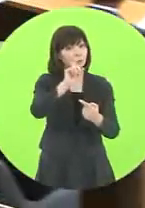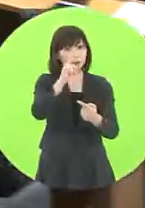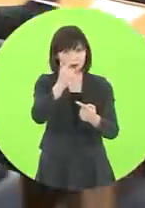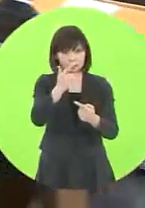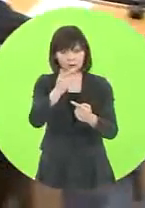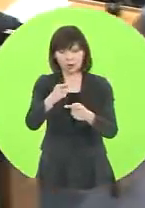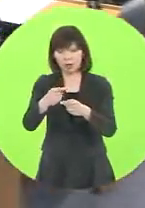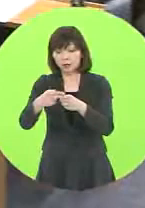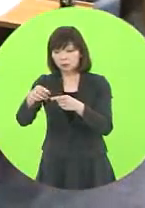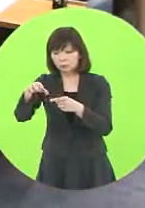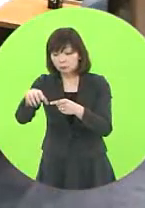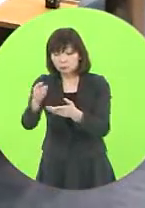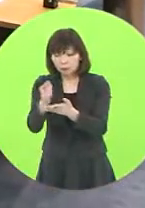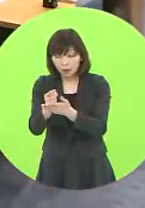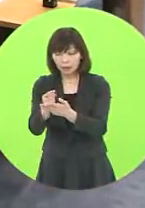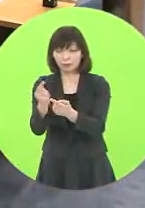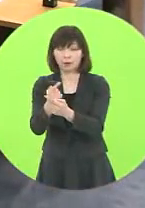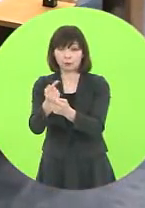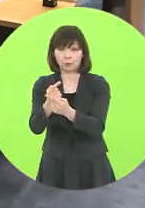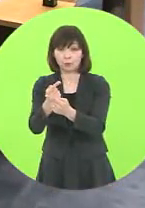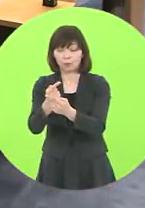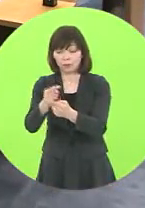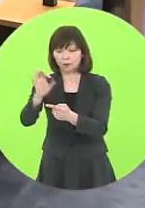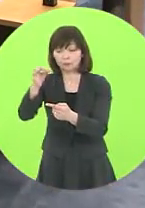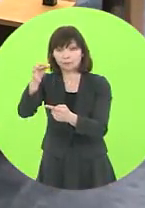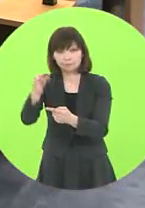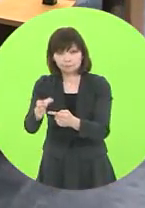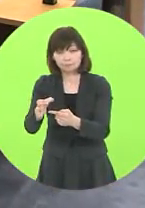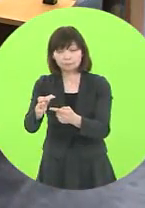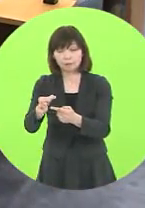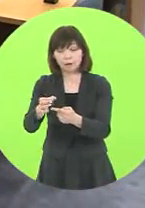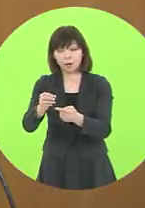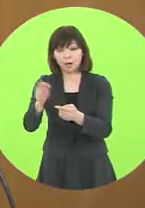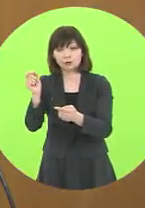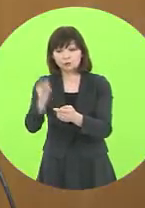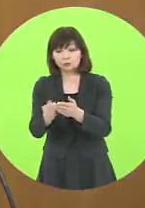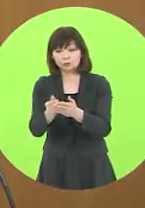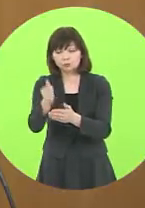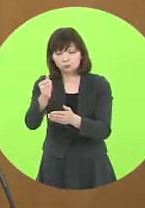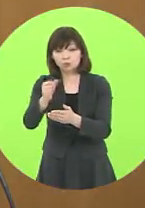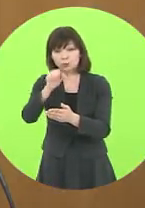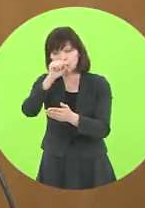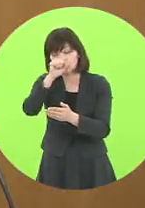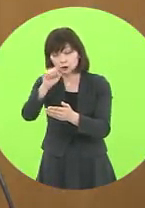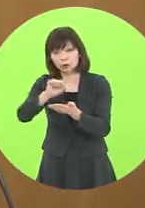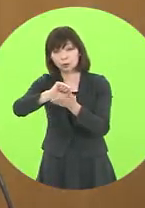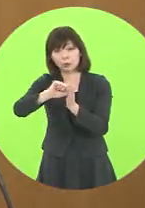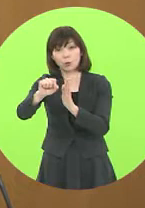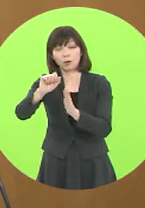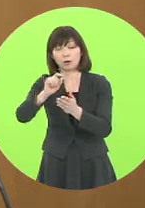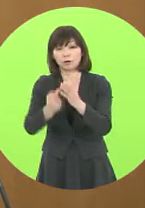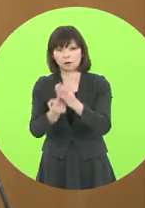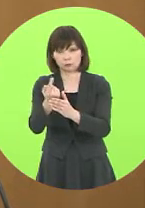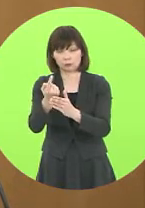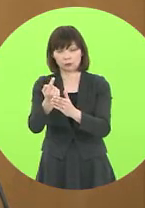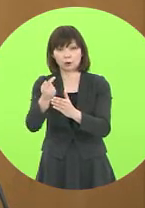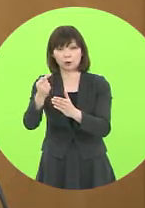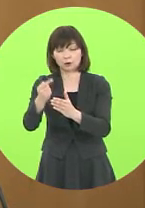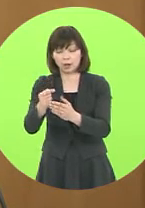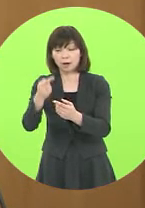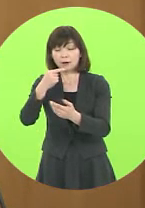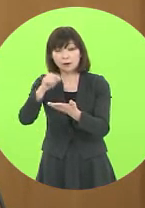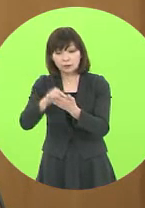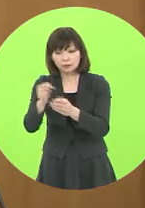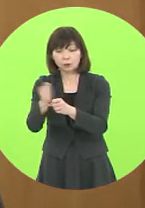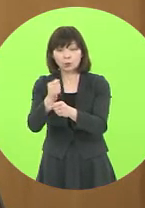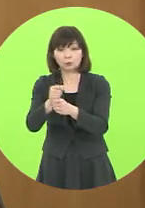良により少ないコストで早期効果が発現できることから、そうした軽微な改良で対応できるところを